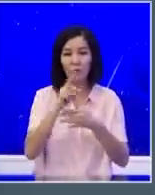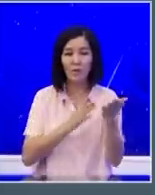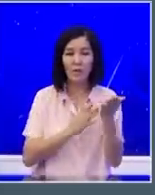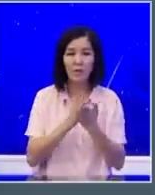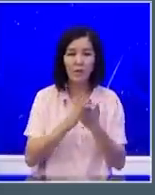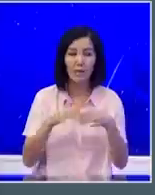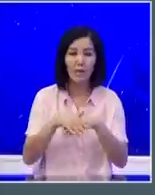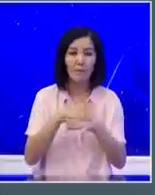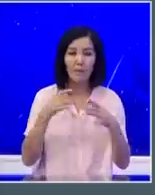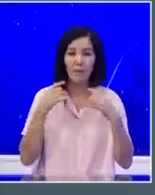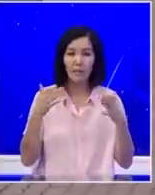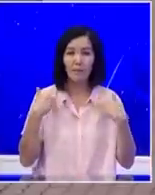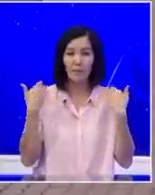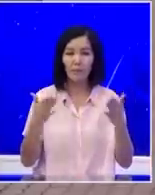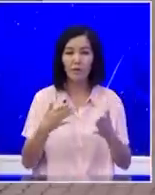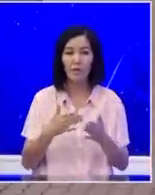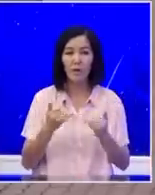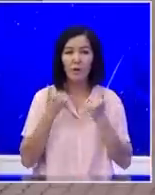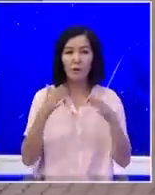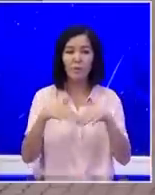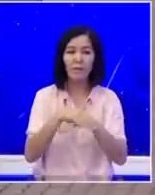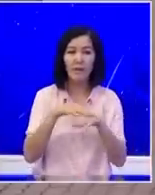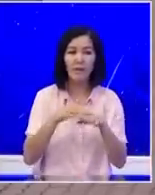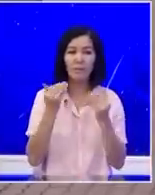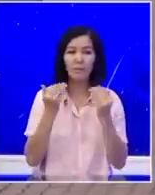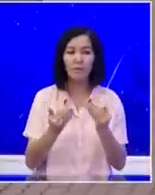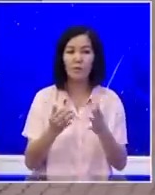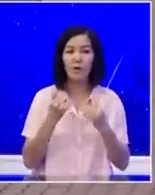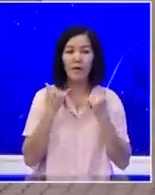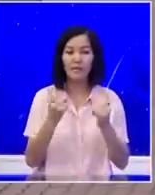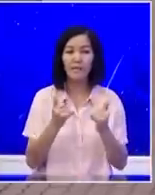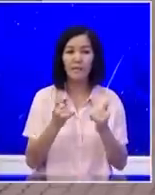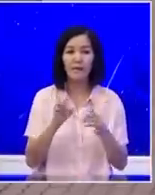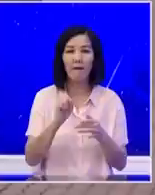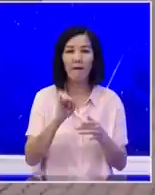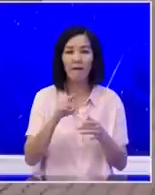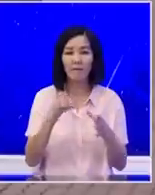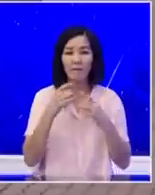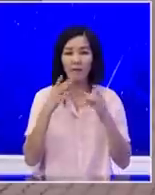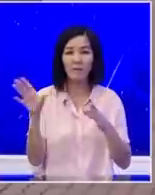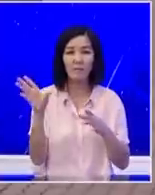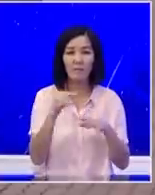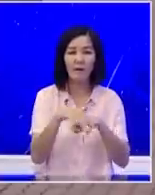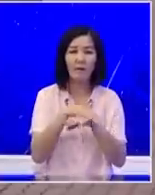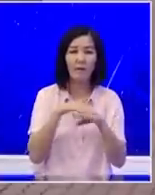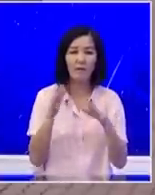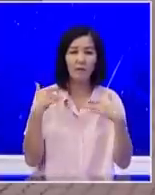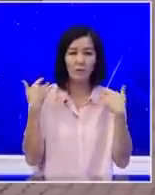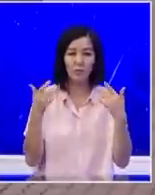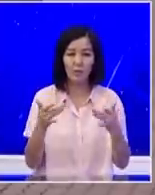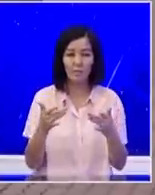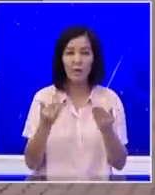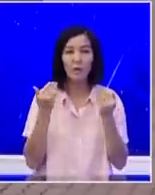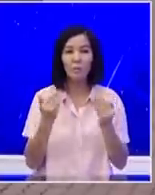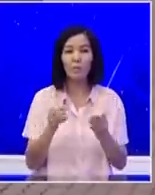Жетісу жұртын мерекемен құттықтады. Құрметті жетісулықтар, бүгінгі мынау қасиетті айт мерекесімен баршаңызды шын жүректен құттықтаймын.